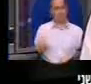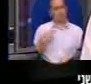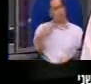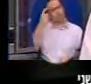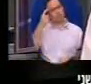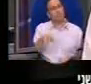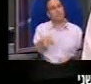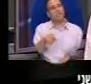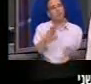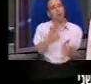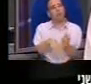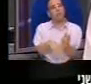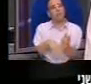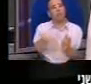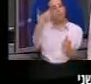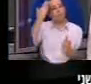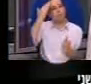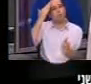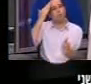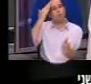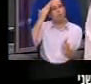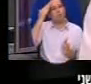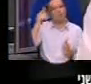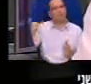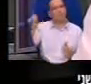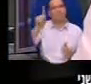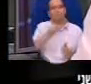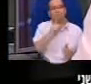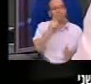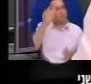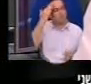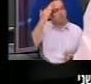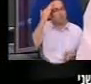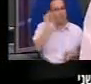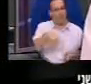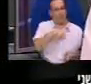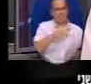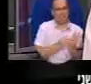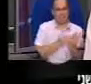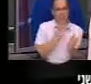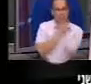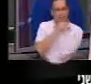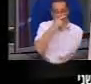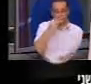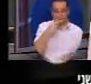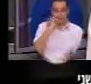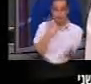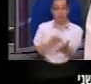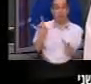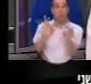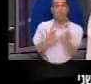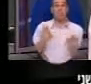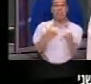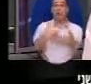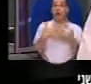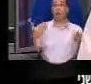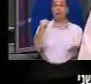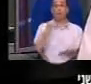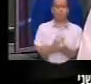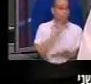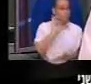מודעות לצרכים של הסטודנט הערבי, זה באמת קרה בחודש הרמדאן האחרון. בדיוק טקסי חלוקת התעודות זה בזמן